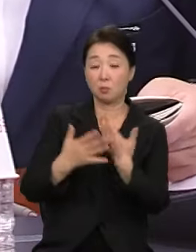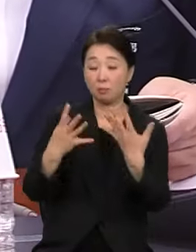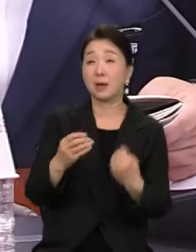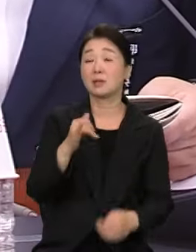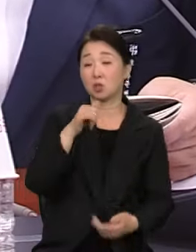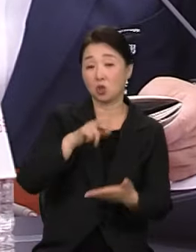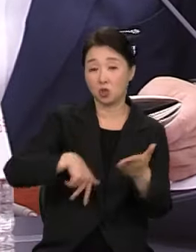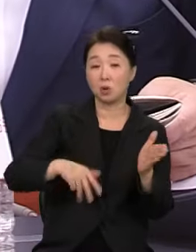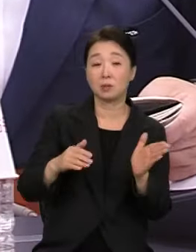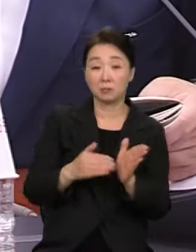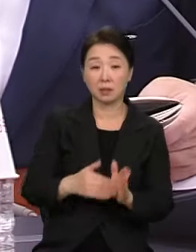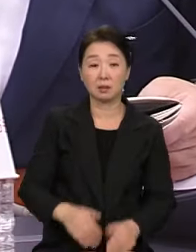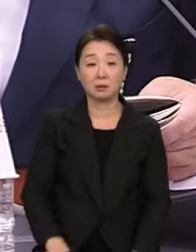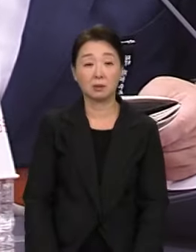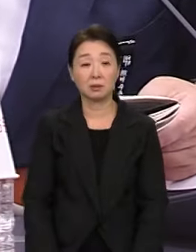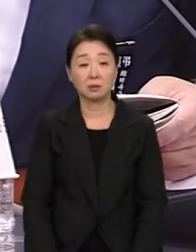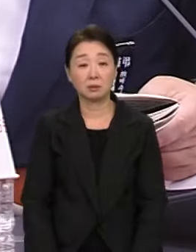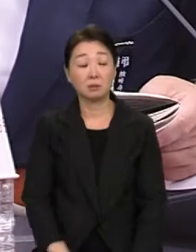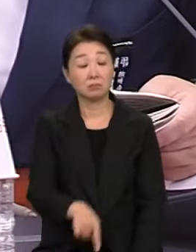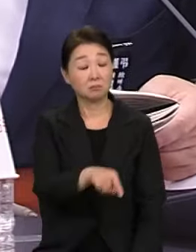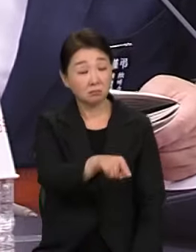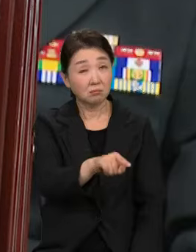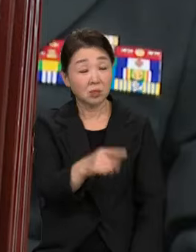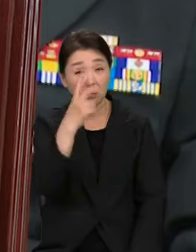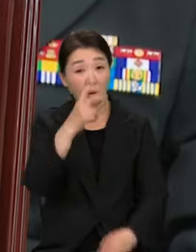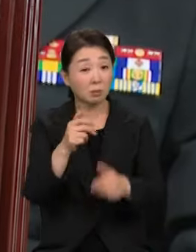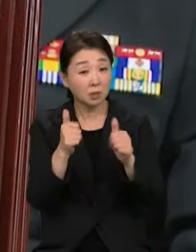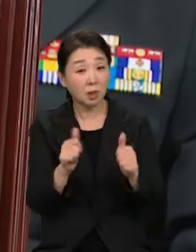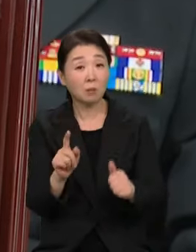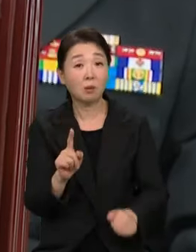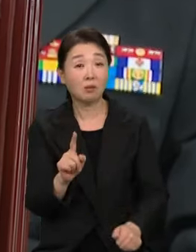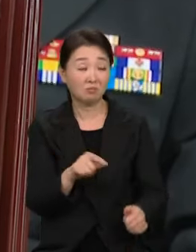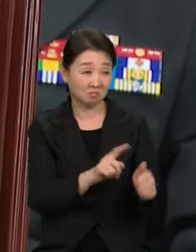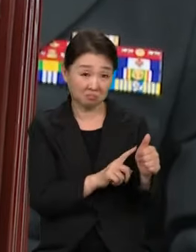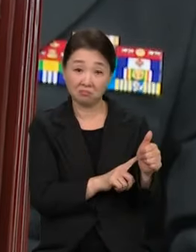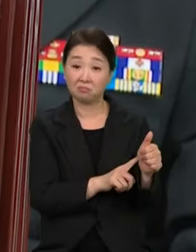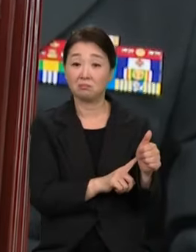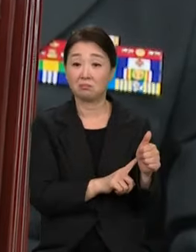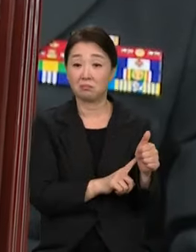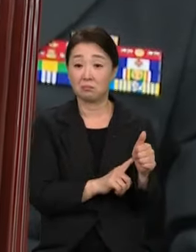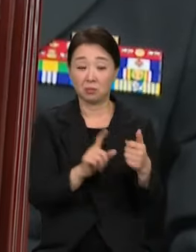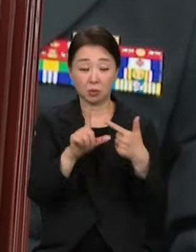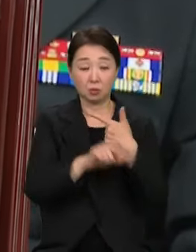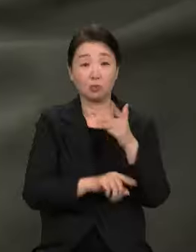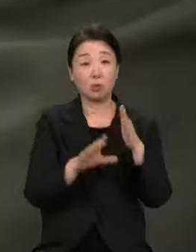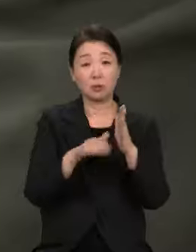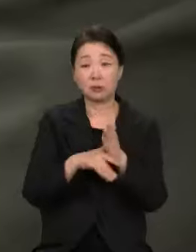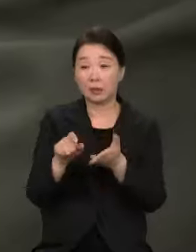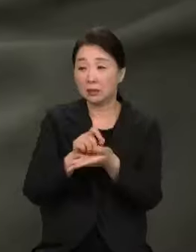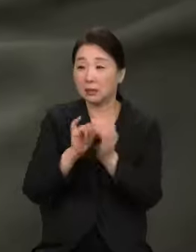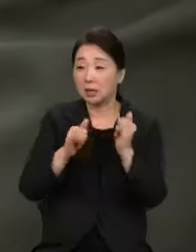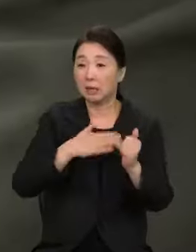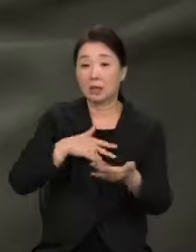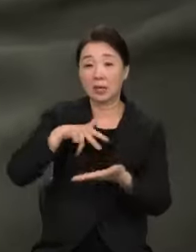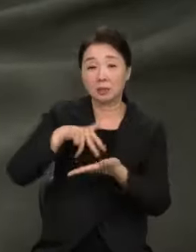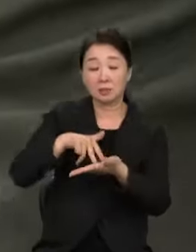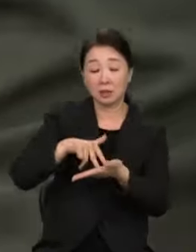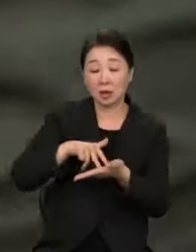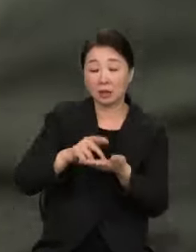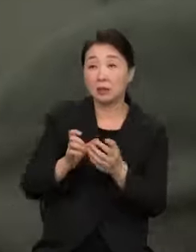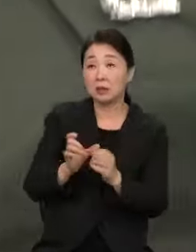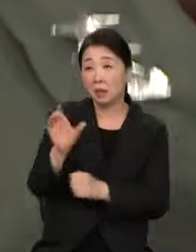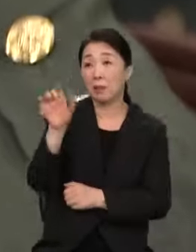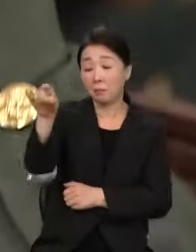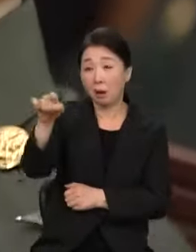제가 도움받을 내용이 많이 그런데도 있어서 읽었습니다. 현직 검사가... 하지만 임 전 사단장은 지난 6월 기자에게 자신의 입장을 카페에